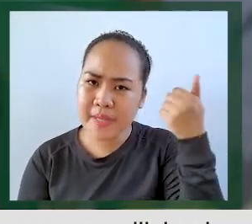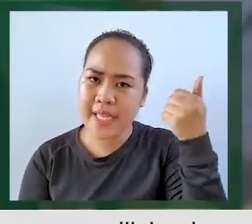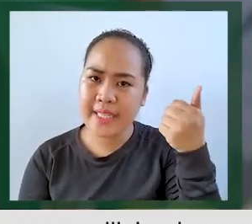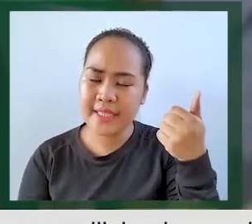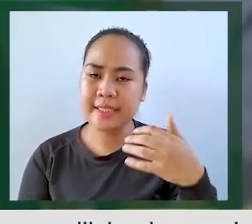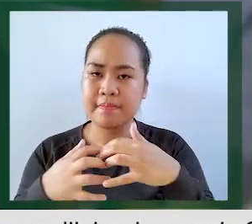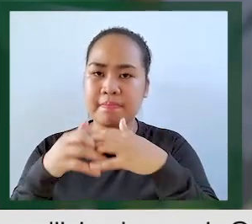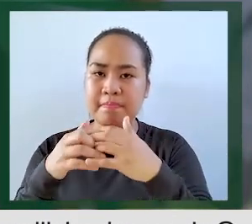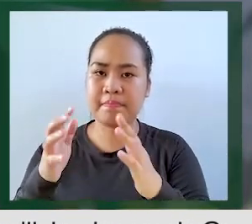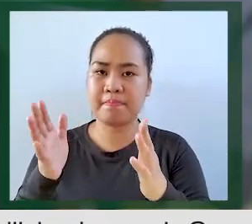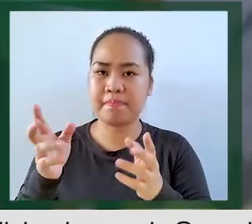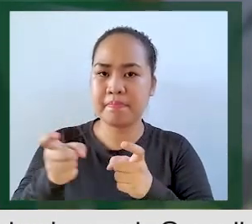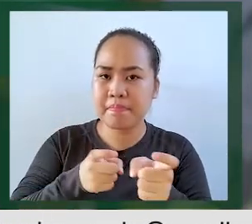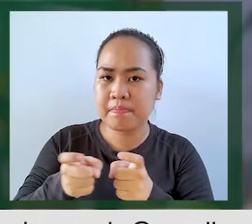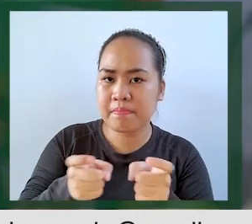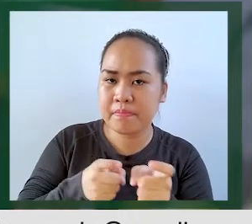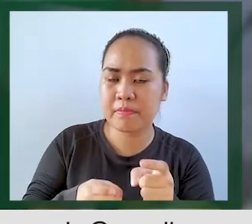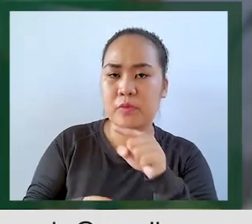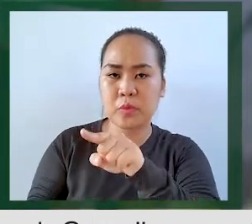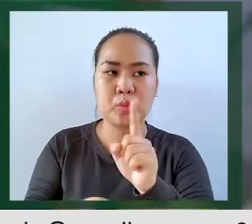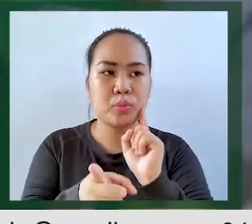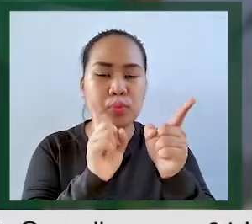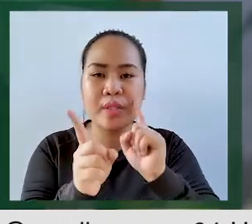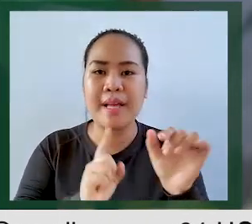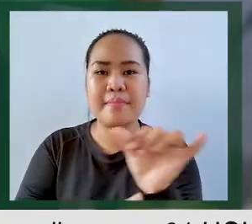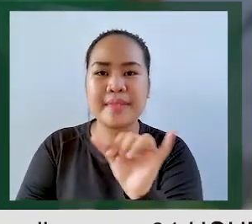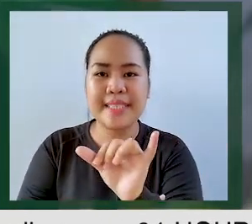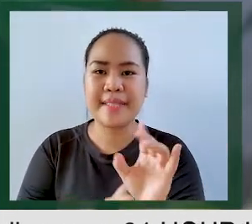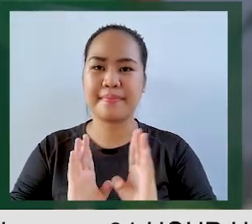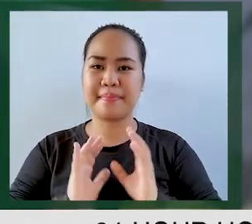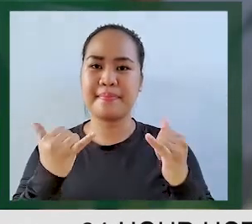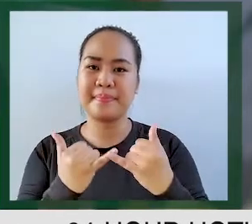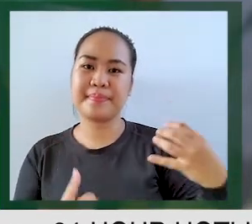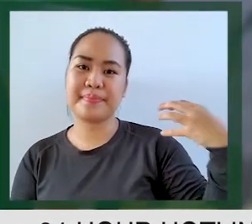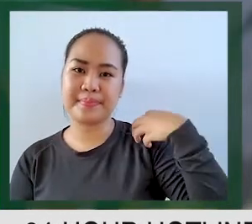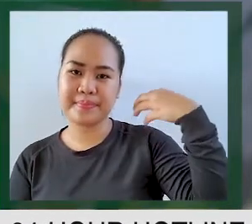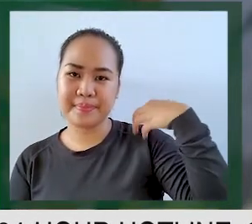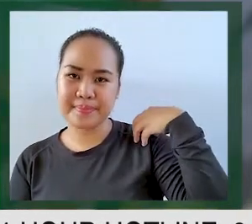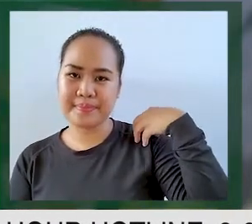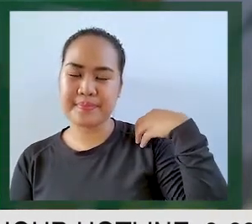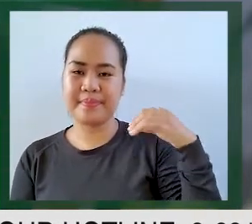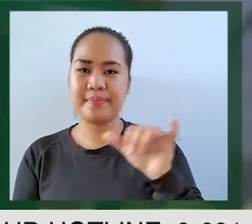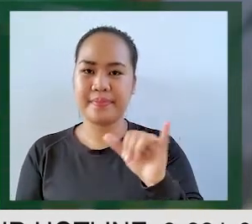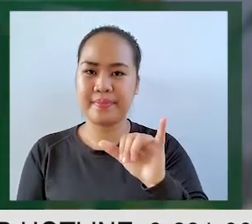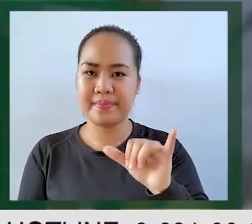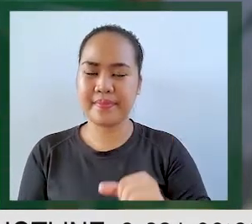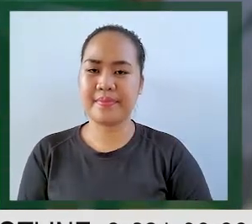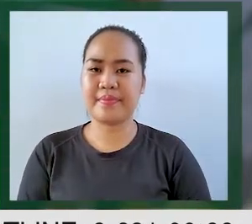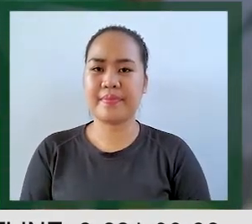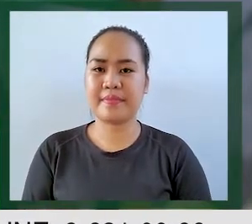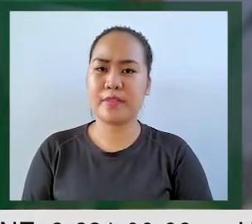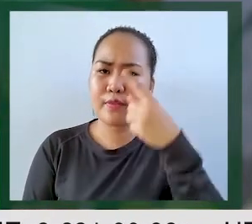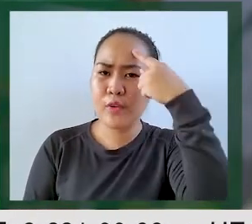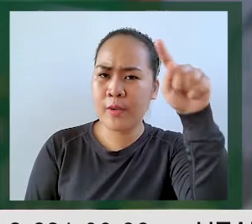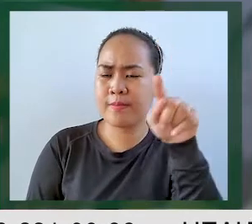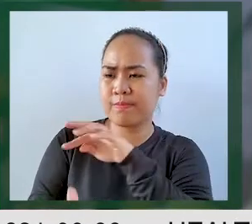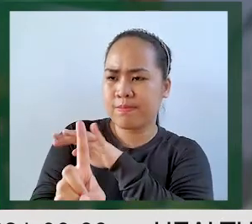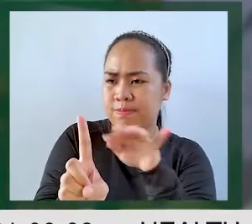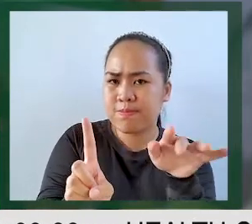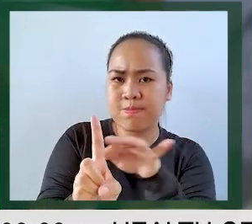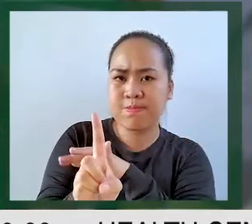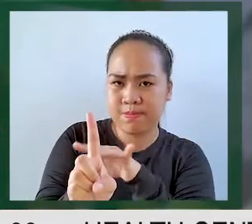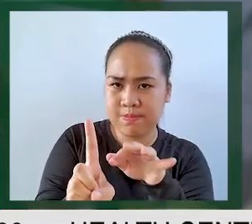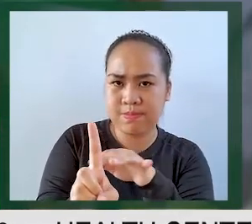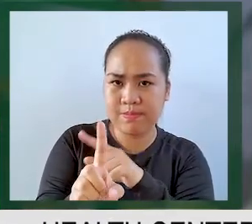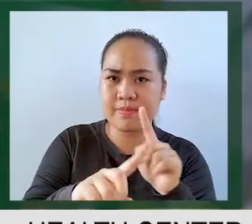Kaya nga ako nananawagan din sa ating mga building admins, no. Tulungan niyo naman ang barangay, no, para po ma-enforce natin